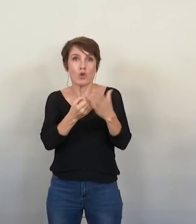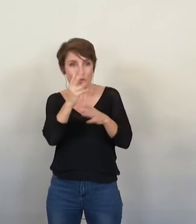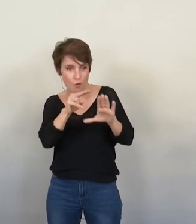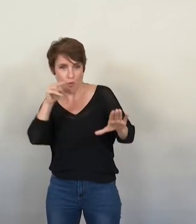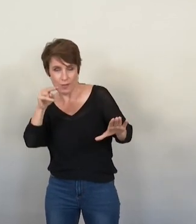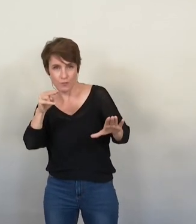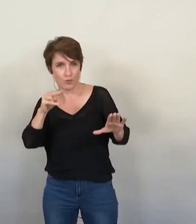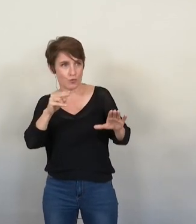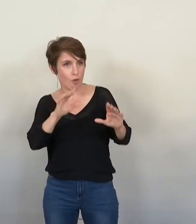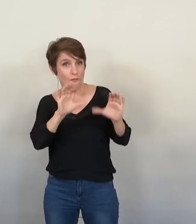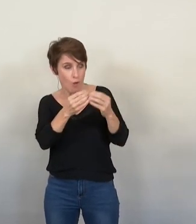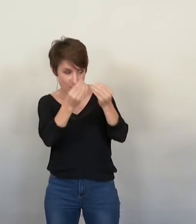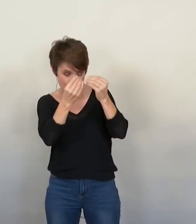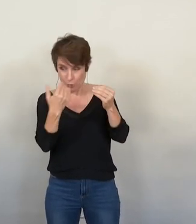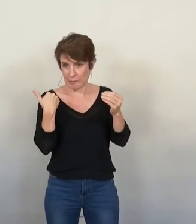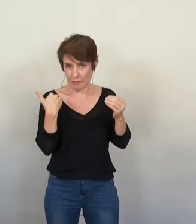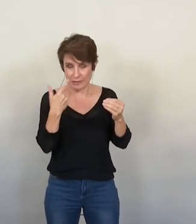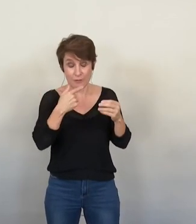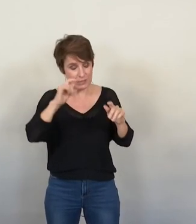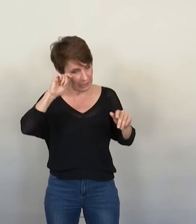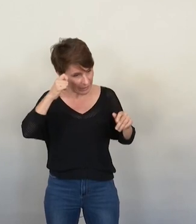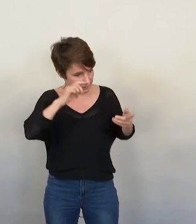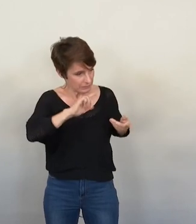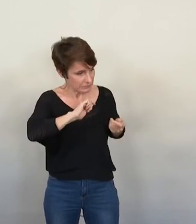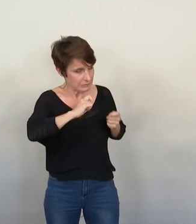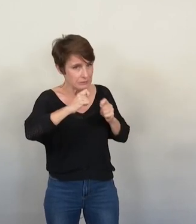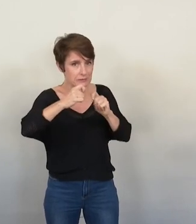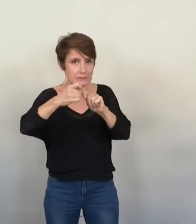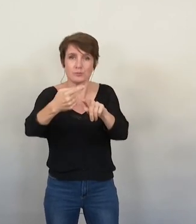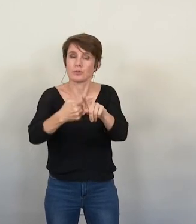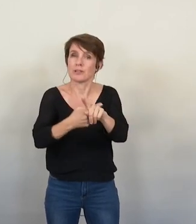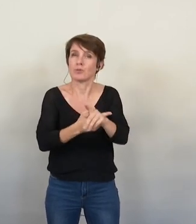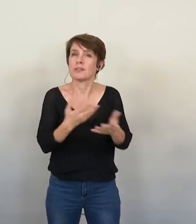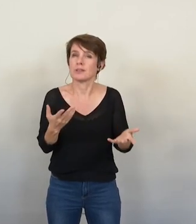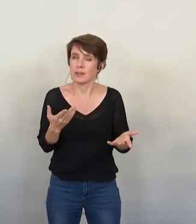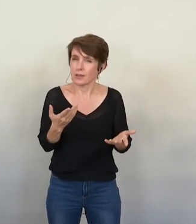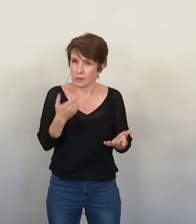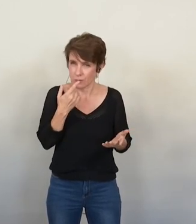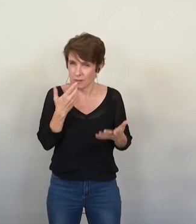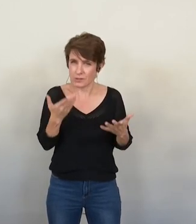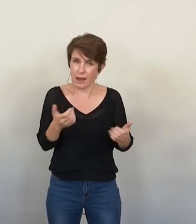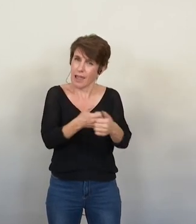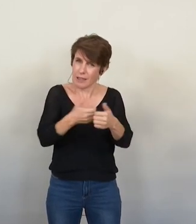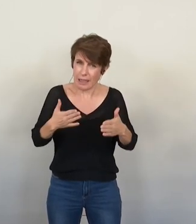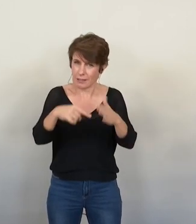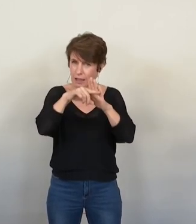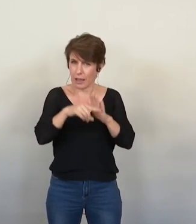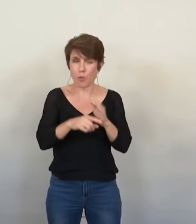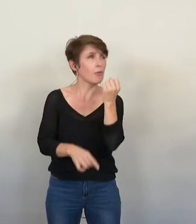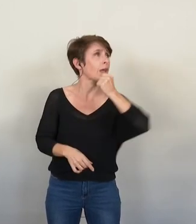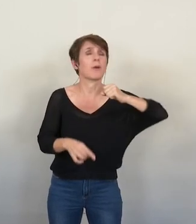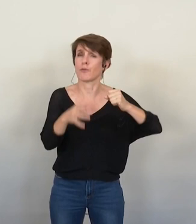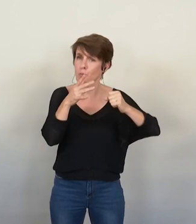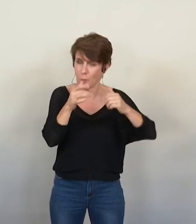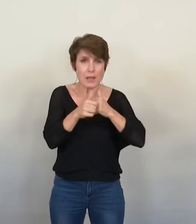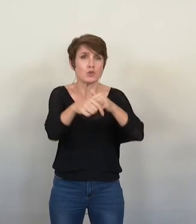initiatives donc tout ça bouge bouge dans un cadre qui est important de respecter il s'agit pas de s'asseoir sur le cadre réglementaire et donc c'est important